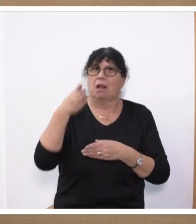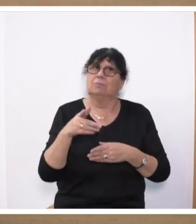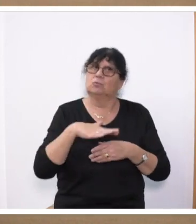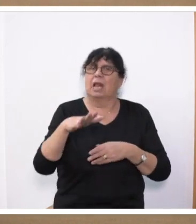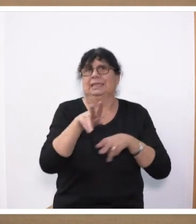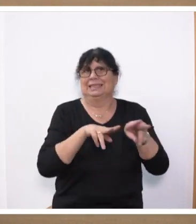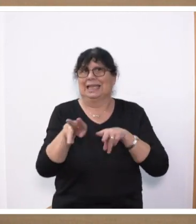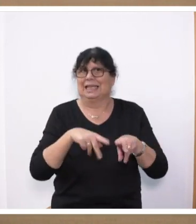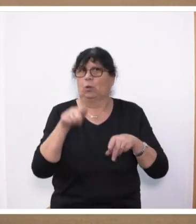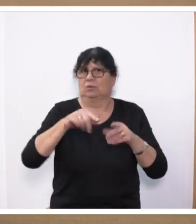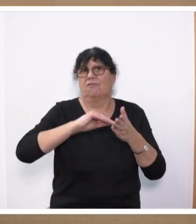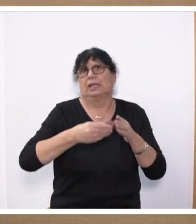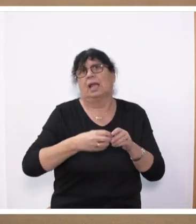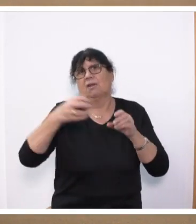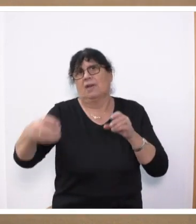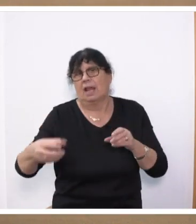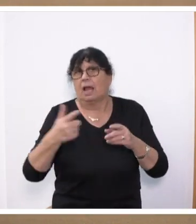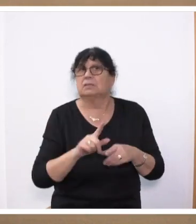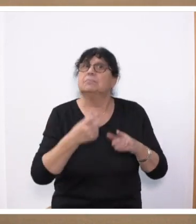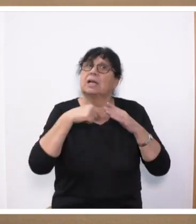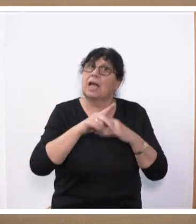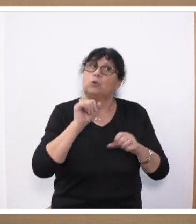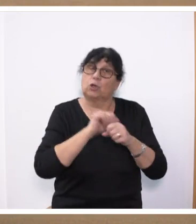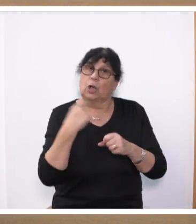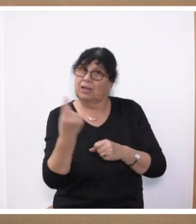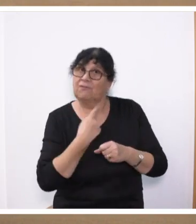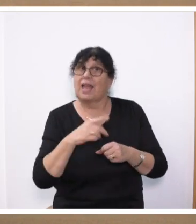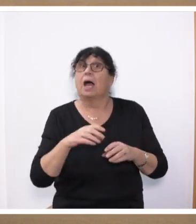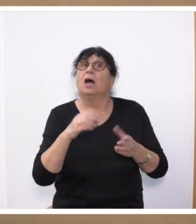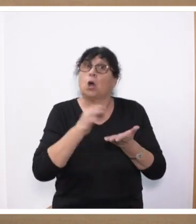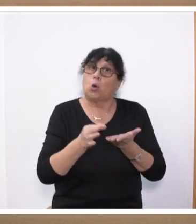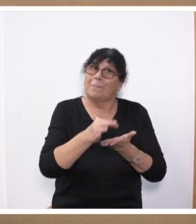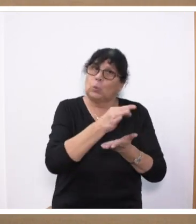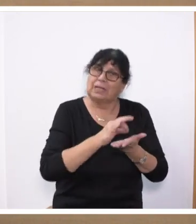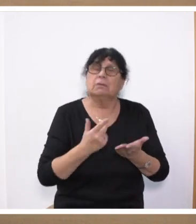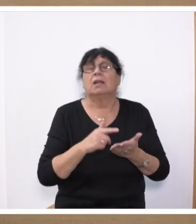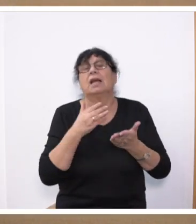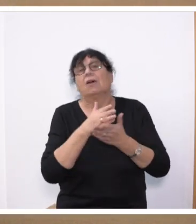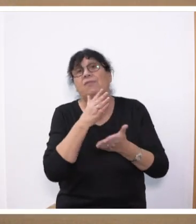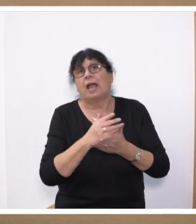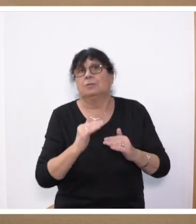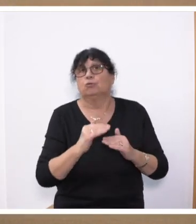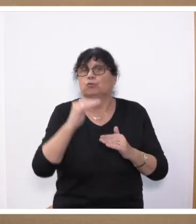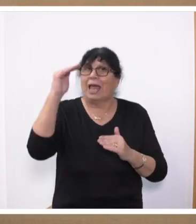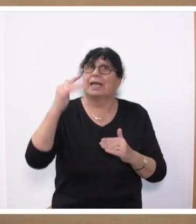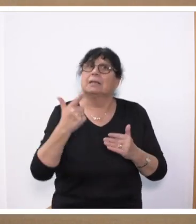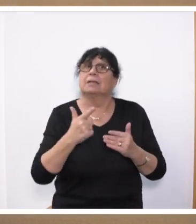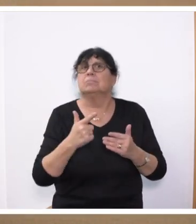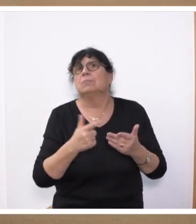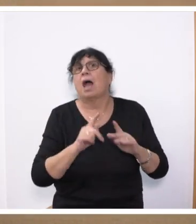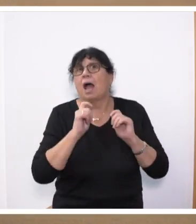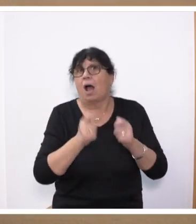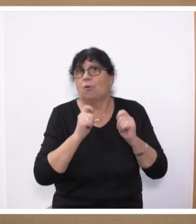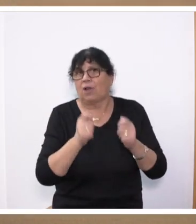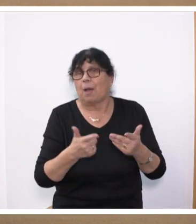diese Verträge verlängert wurden. Dadurch können wir den Kommunen während des steigenden Ankunftsgeschehens die notwendige Luft geben, die sie auch brauchen,